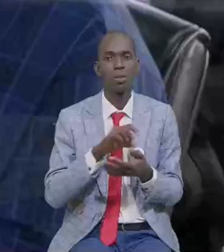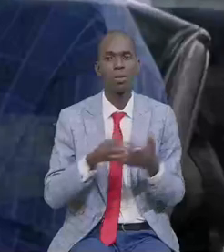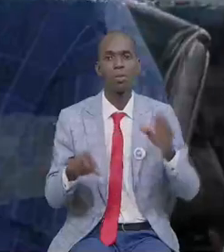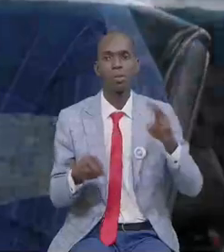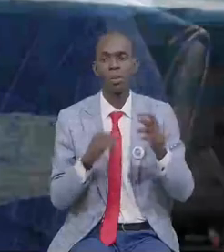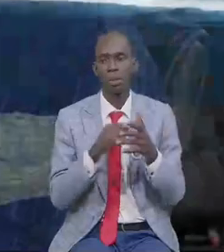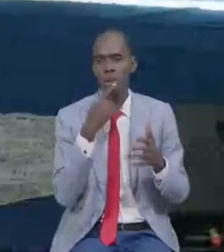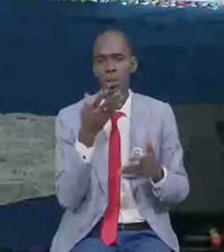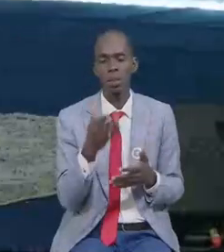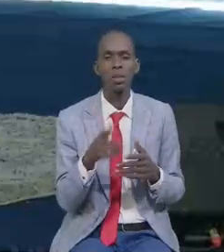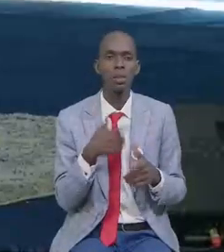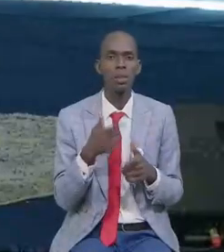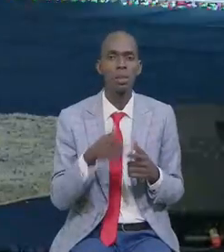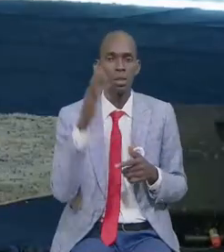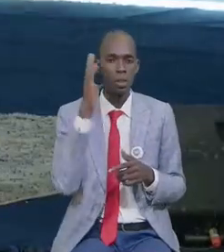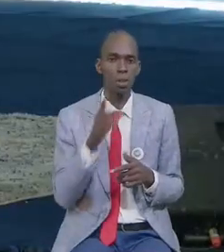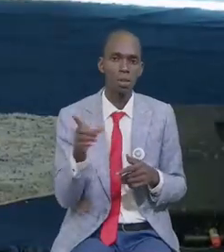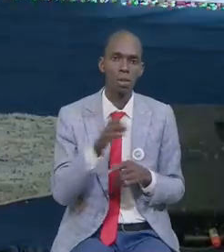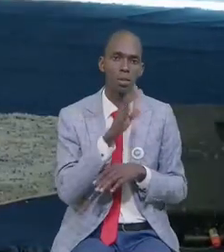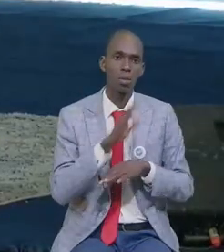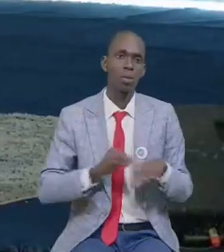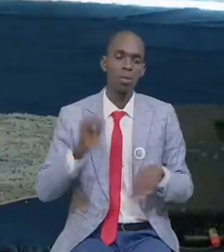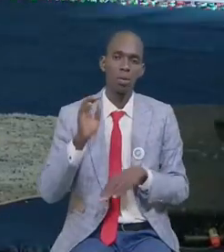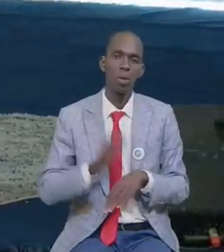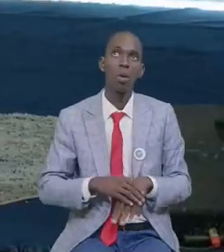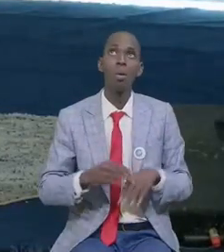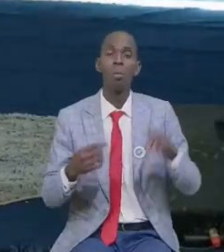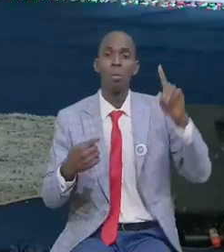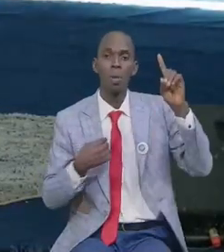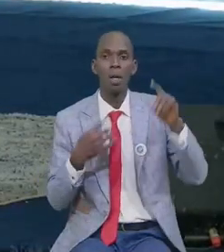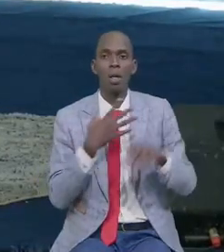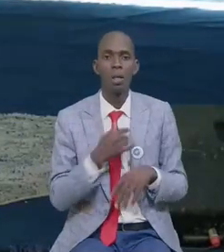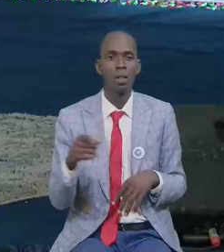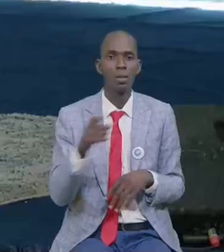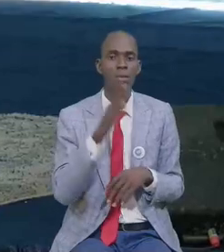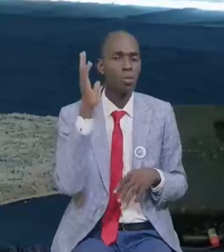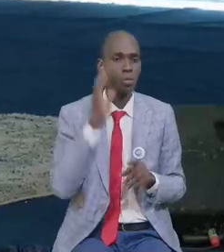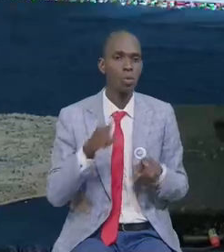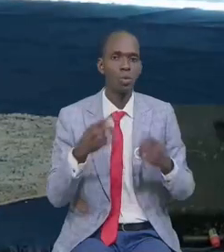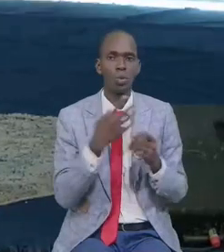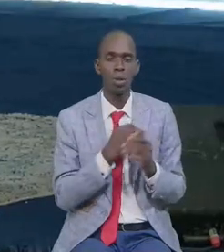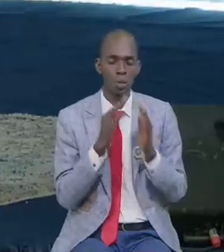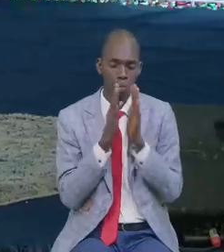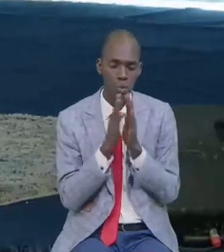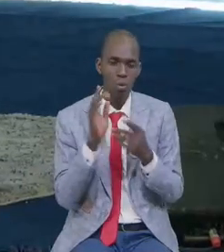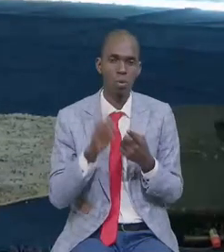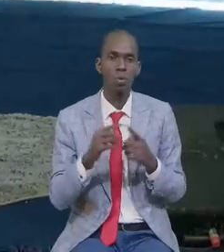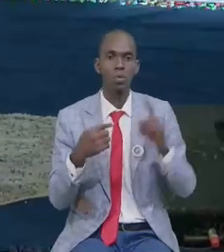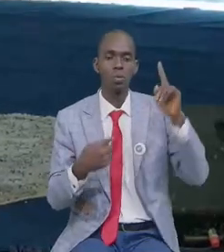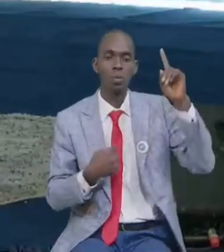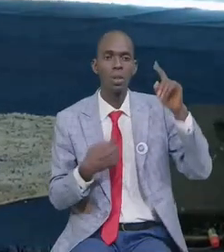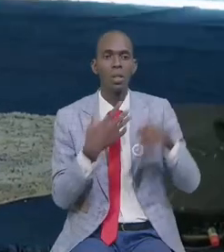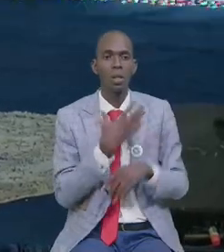Verset 12. Vous m'invoquerez et vous partirez. Vous me prierez et je